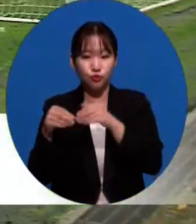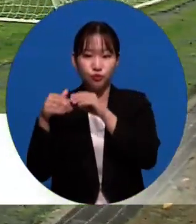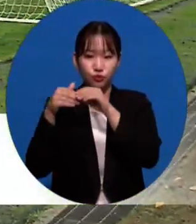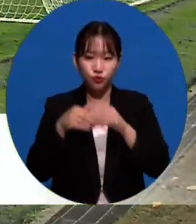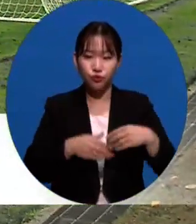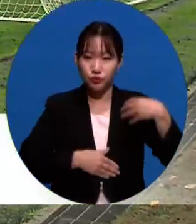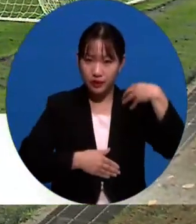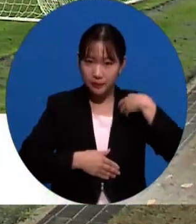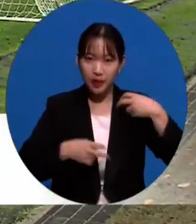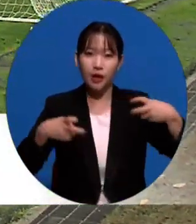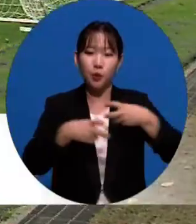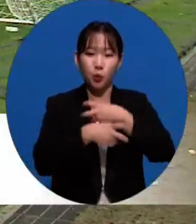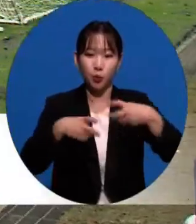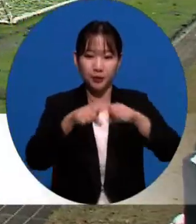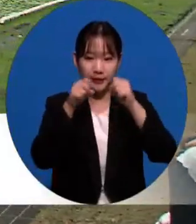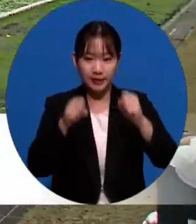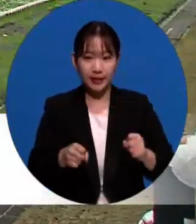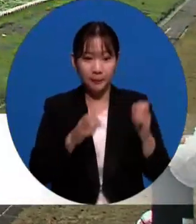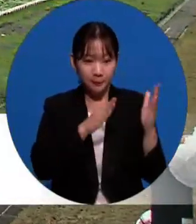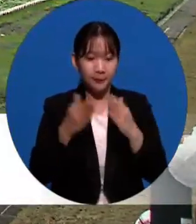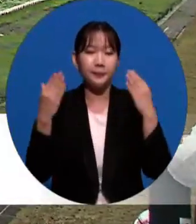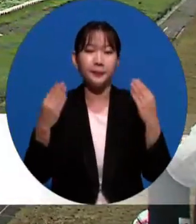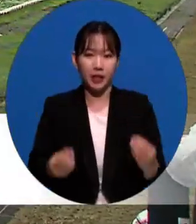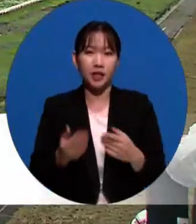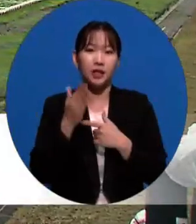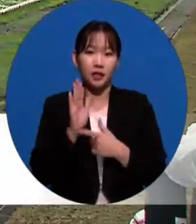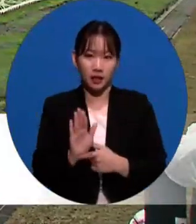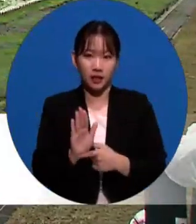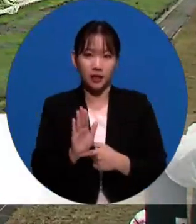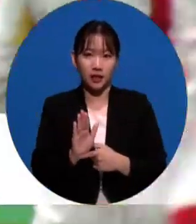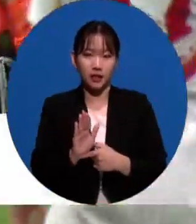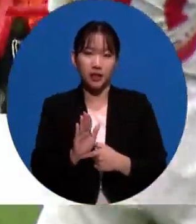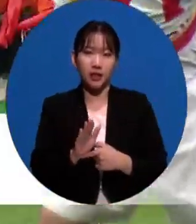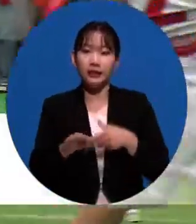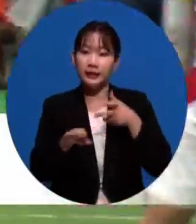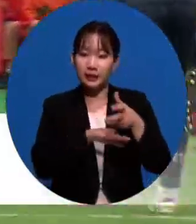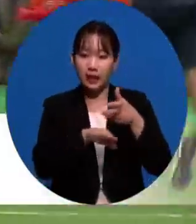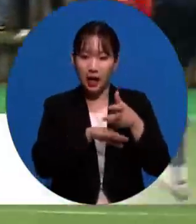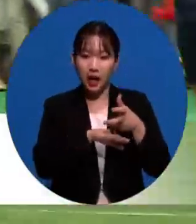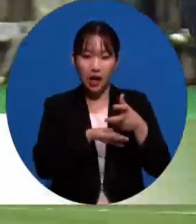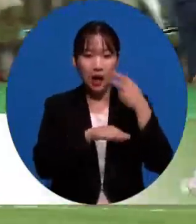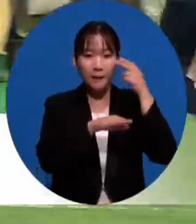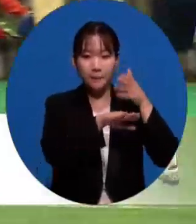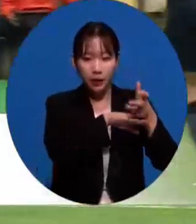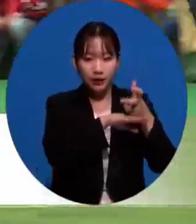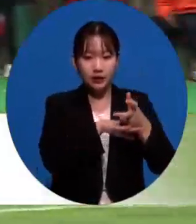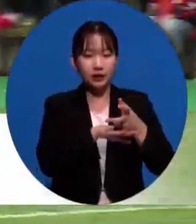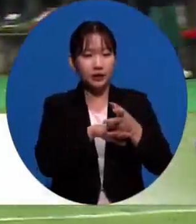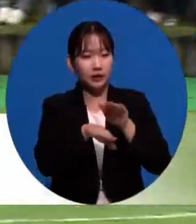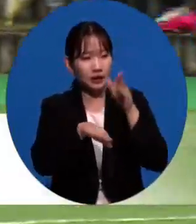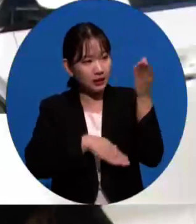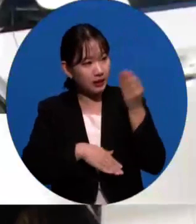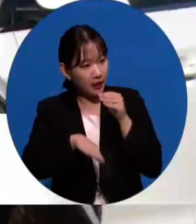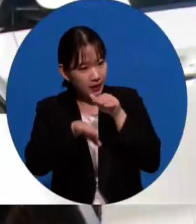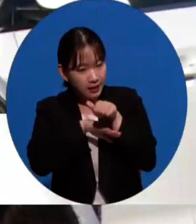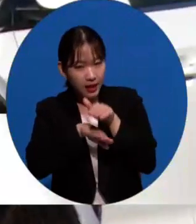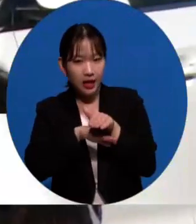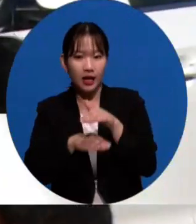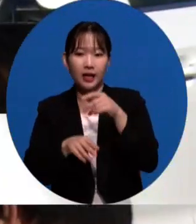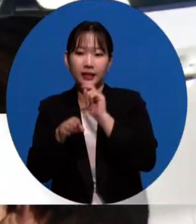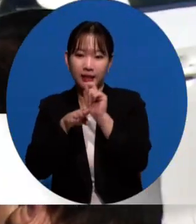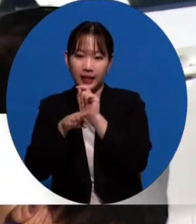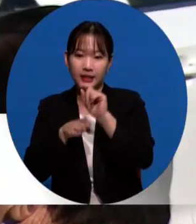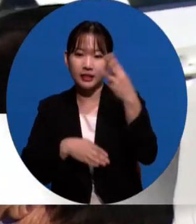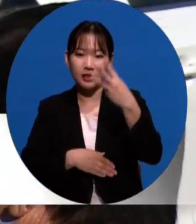수송체계 준비를 완료했다고 밝혔습니다 수성지원 차량은 전세버스와 렌터카 택시 등 모두